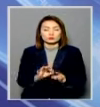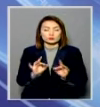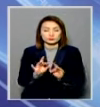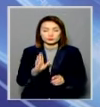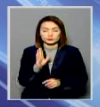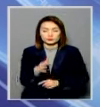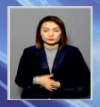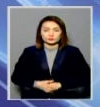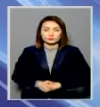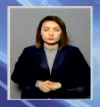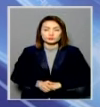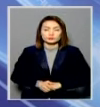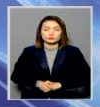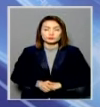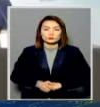әріптесім Астанай Бақтарға тартты.